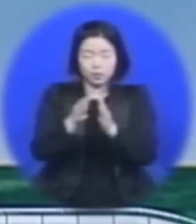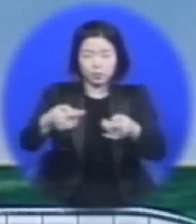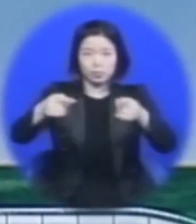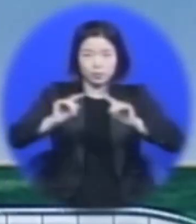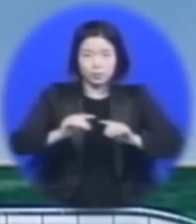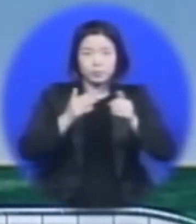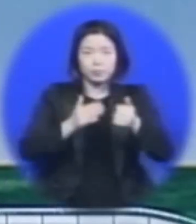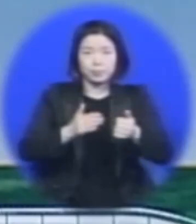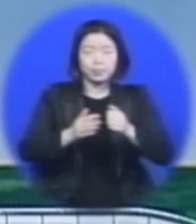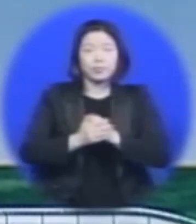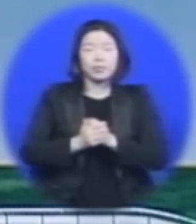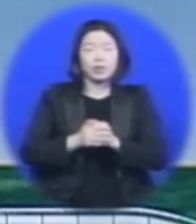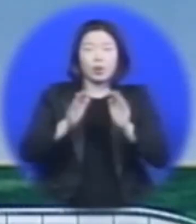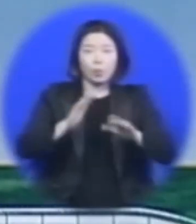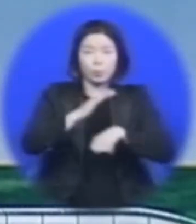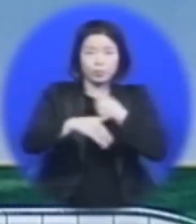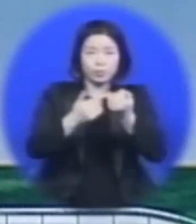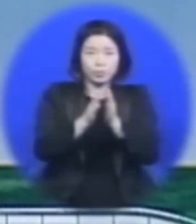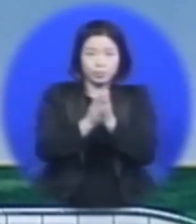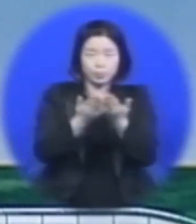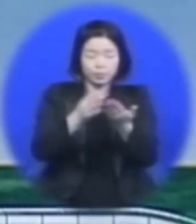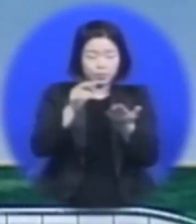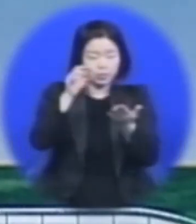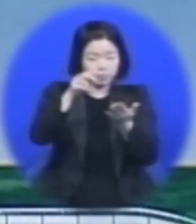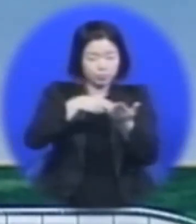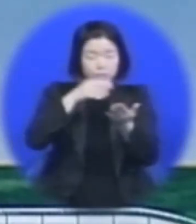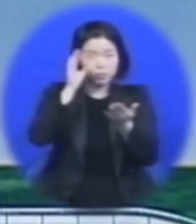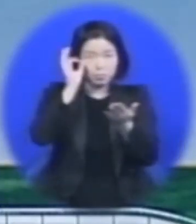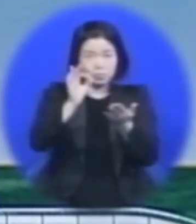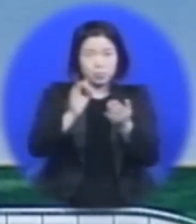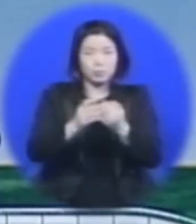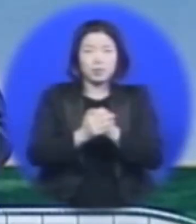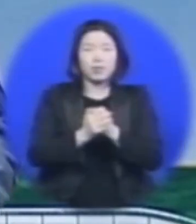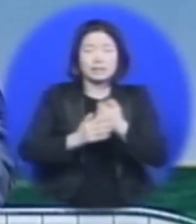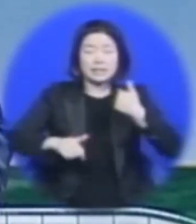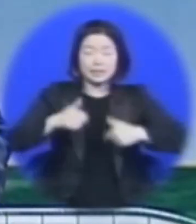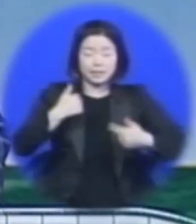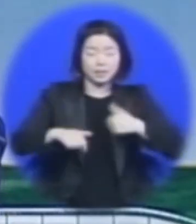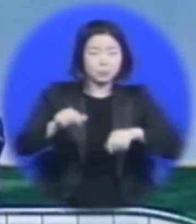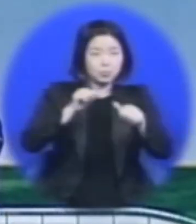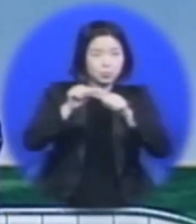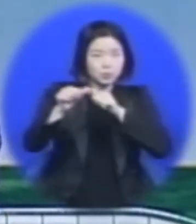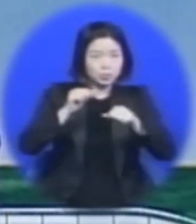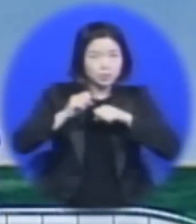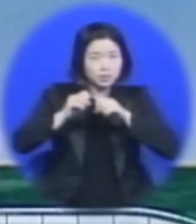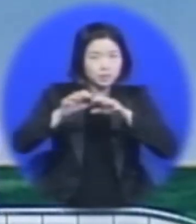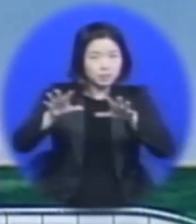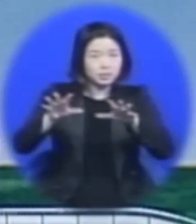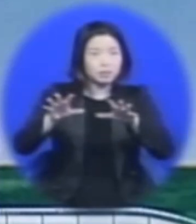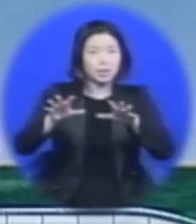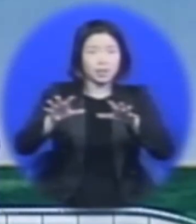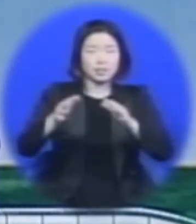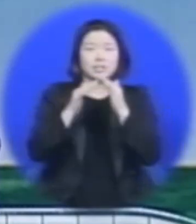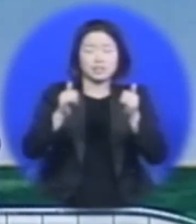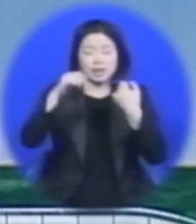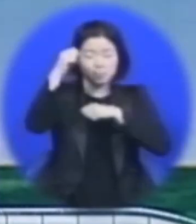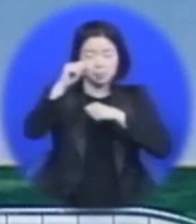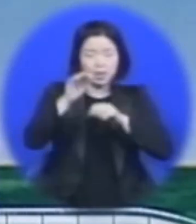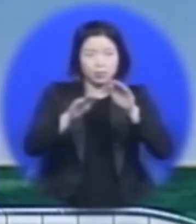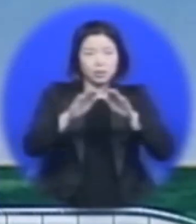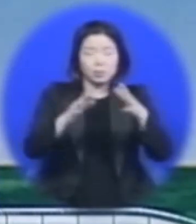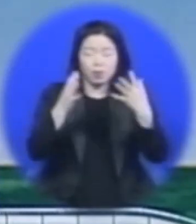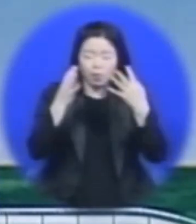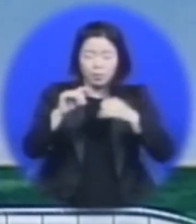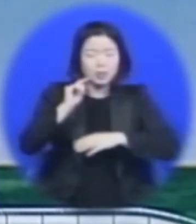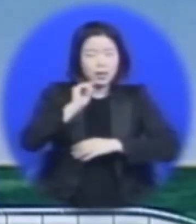바랍니다 오늘 본문 15절 말씀에 보면 기쁜 소식을 전하는 이들의 발걸음이 얼마나 아름다우냐라고